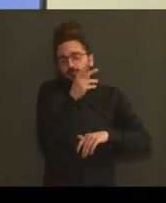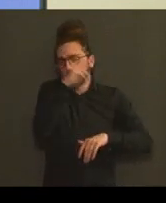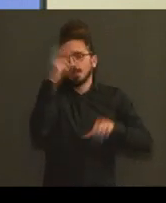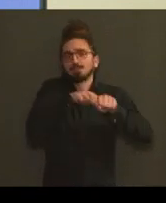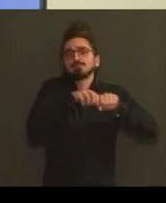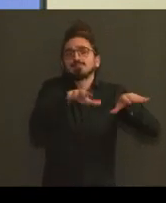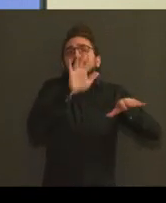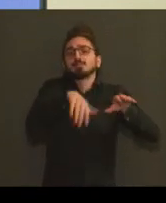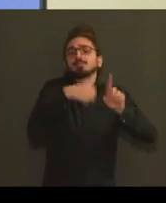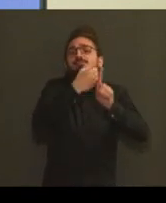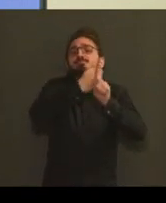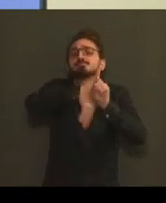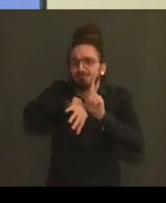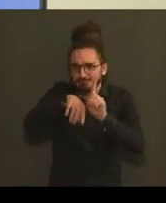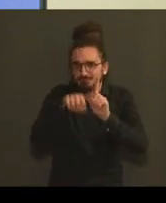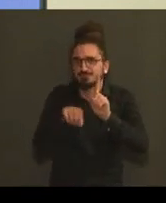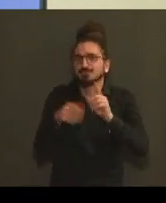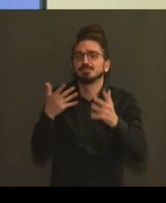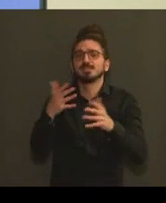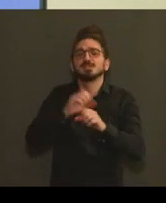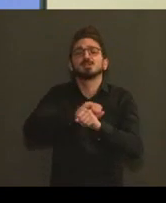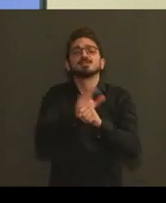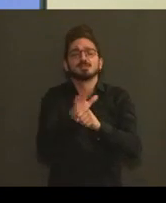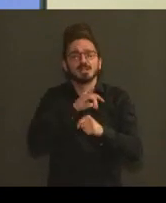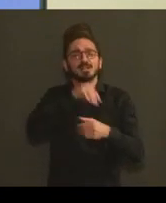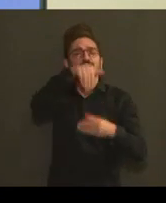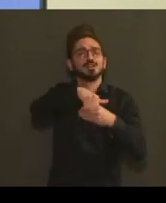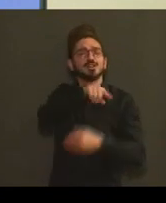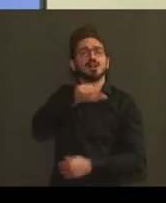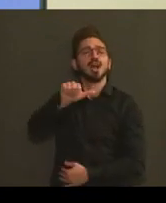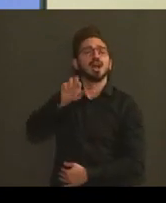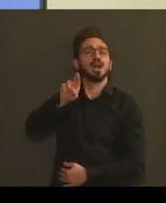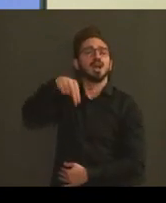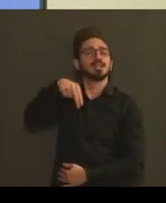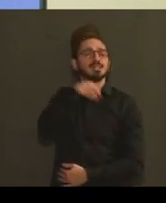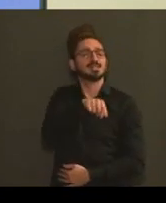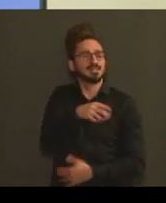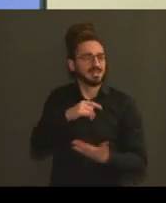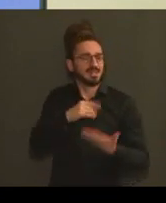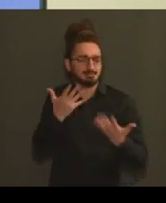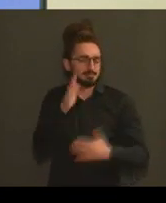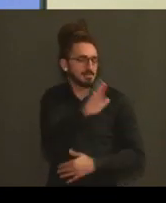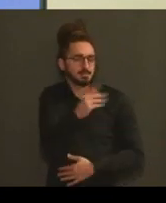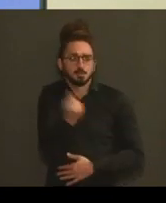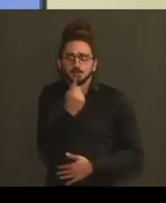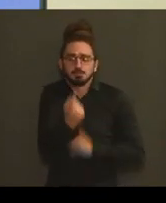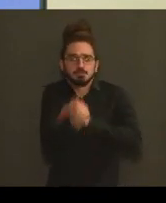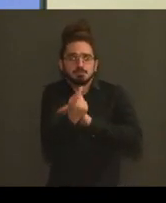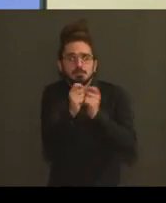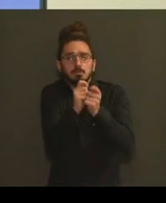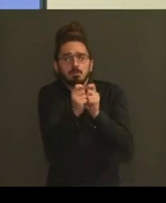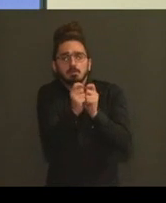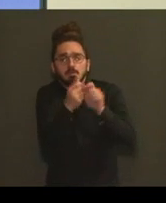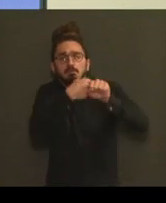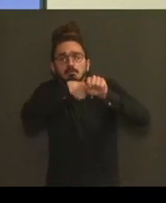virus à ARN comme celui auquel nous sommes confrontés, d'avoir l'apparition de mutants et qu'il est une loi de la nature